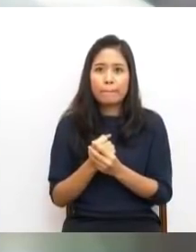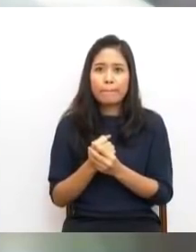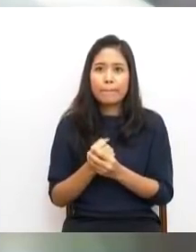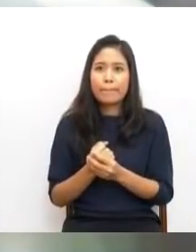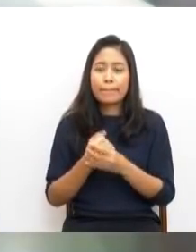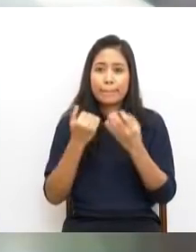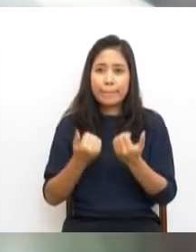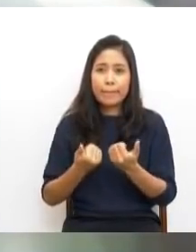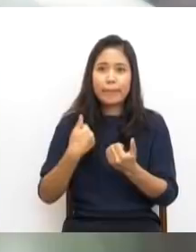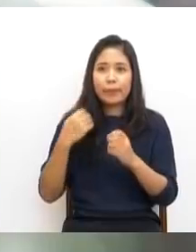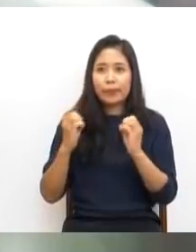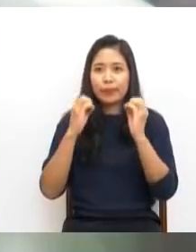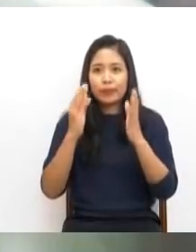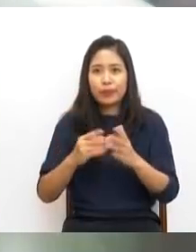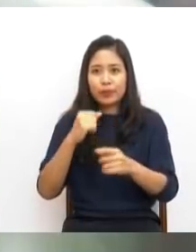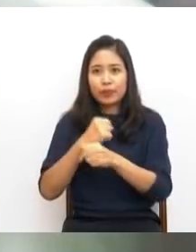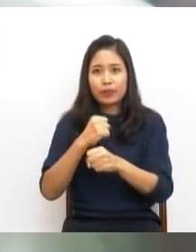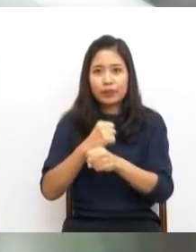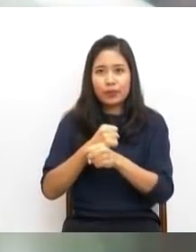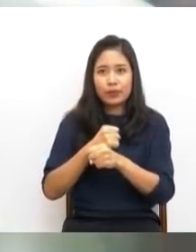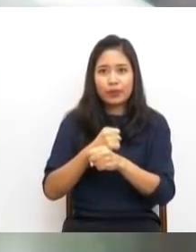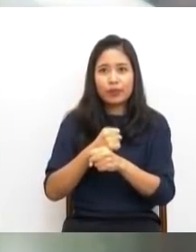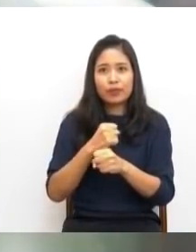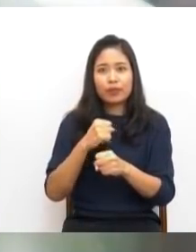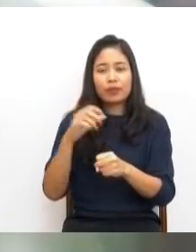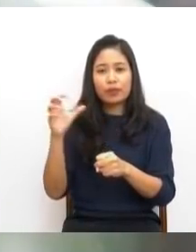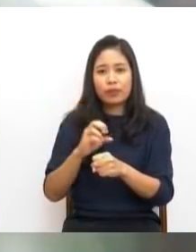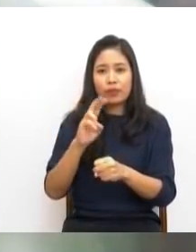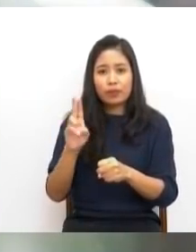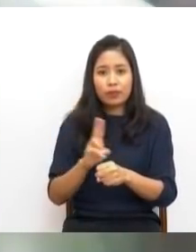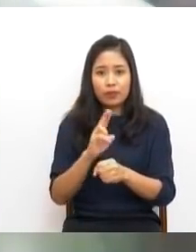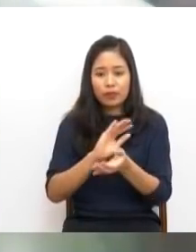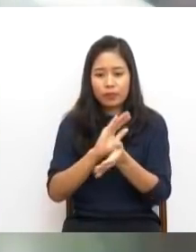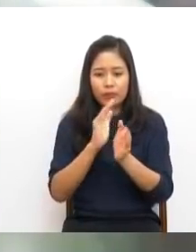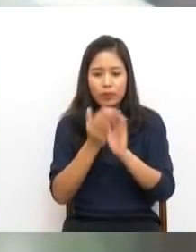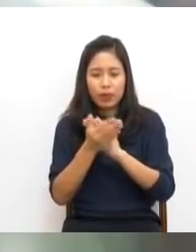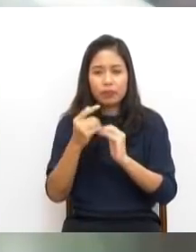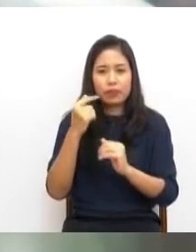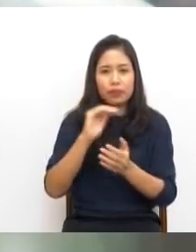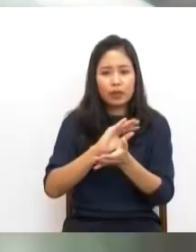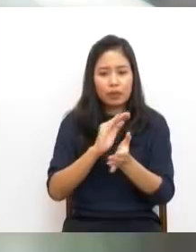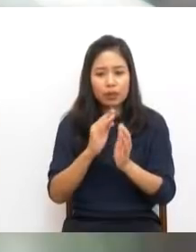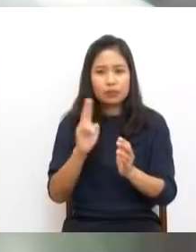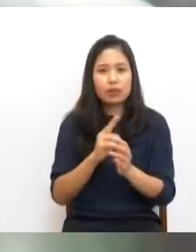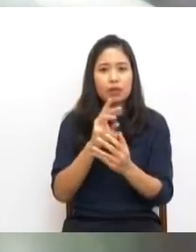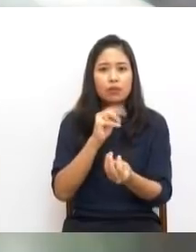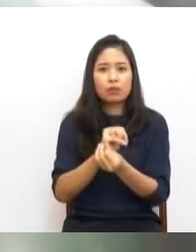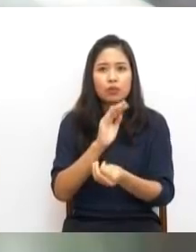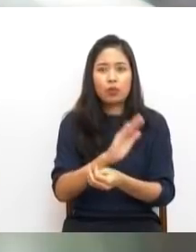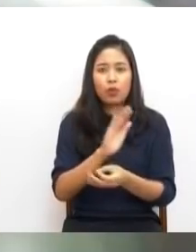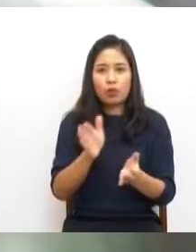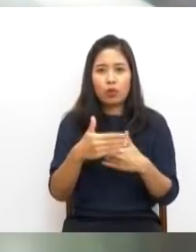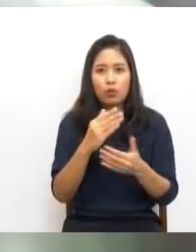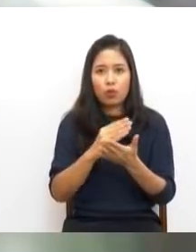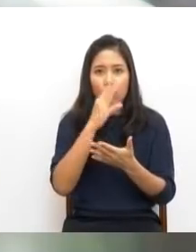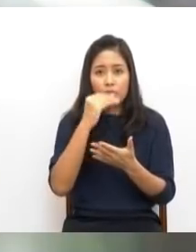ซึ่งพอคุณครูเขาส่งผลงานมาเรารู้ได้เลยว่าคุณครูเขาเอาไปใช้แล้วก็ปรับให้เข้ากับบริบทของโรงเรียนนั้นจริงๆ พี่สงสัยนิดนึงคุณครูทำคลิป